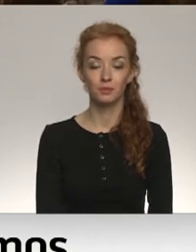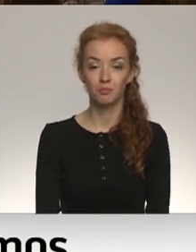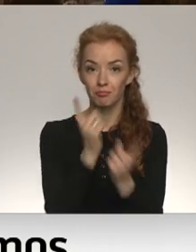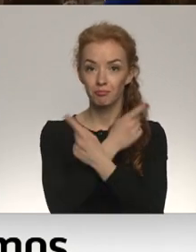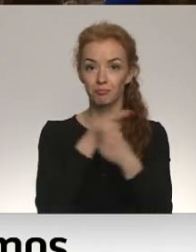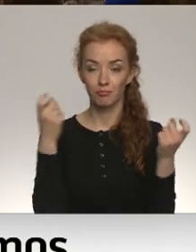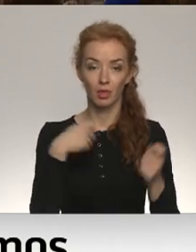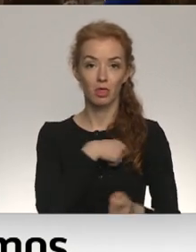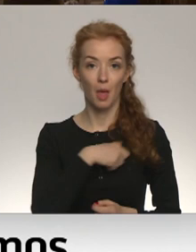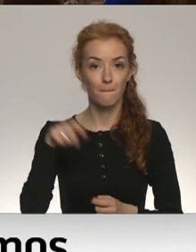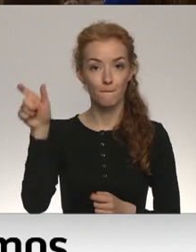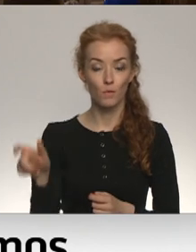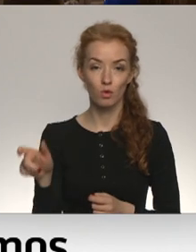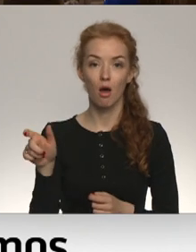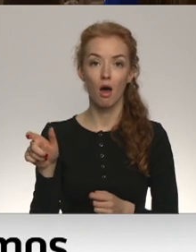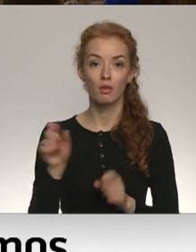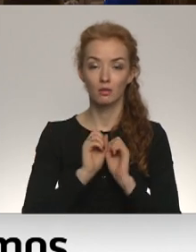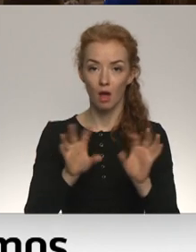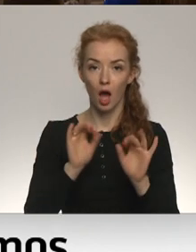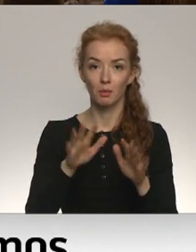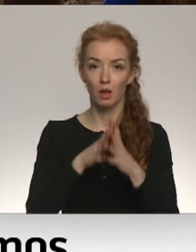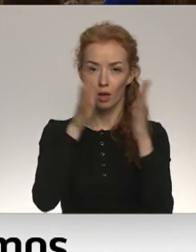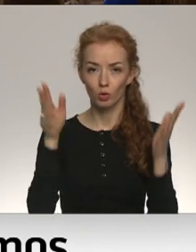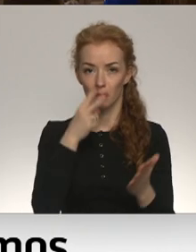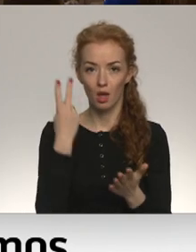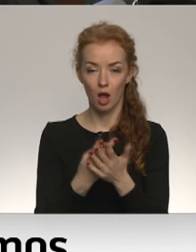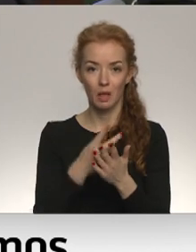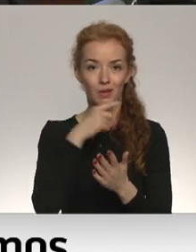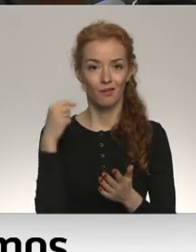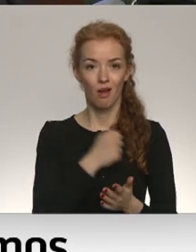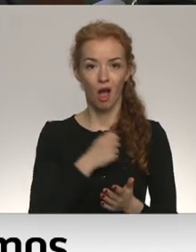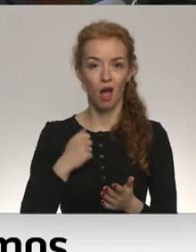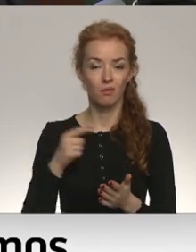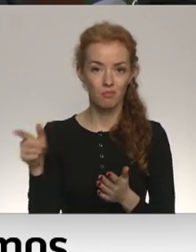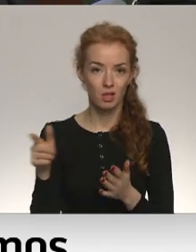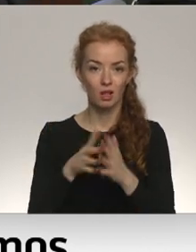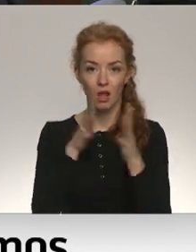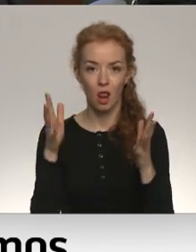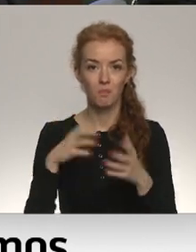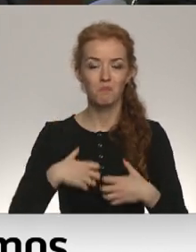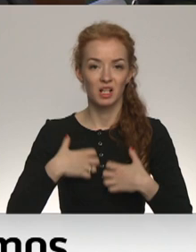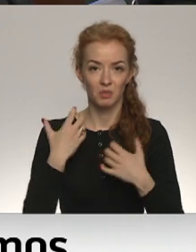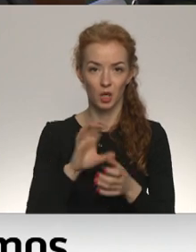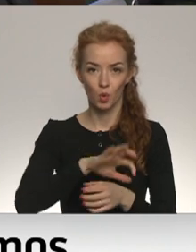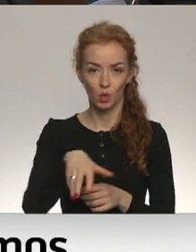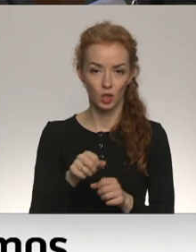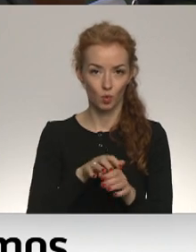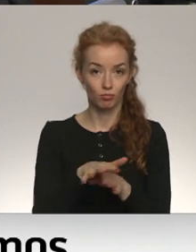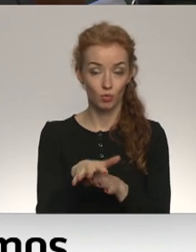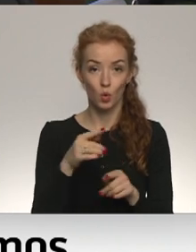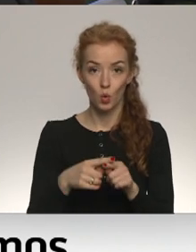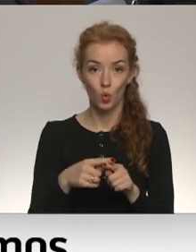Paziņojumā deputāti atsaucas plašām liecībām un pierādījumiem par Krievijas armijas pastrādātajiem masveida brutālajiem noziegumiem,